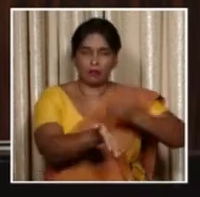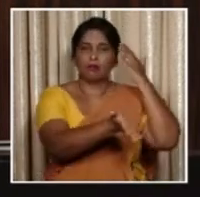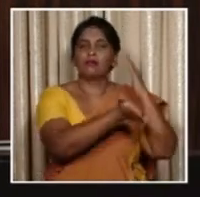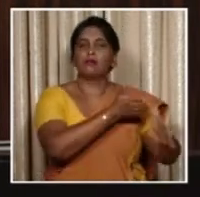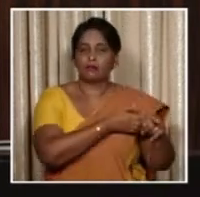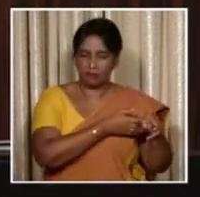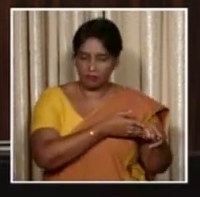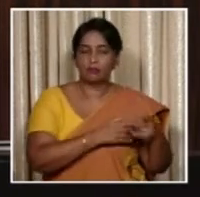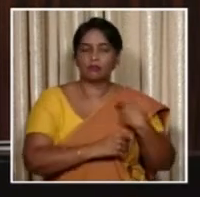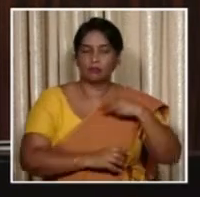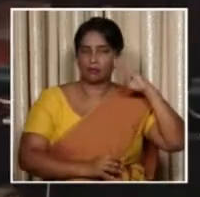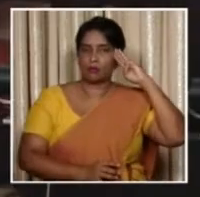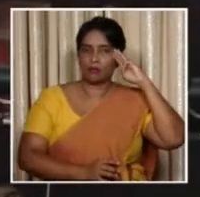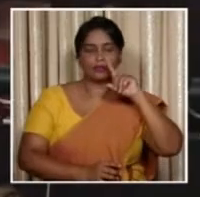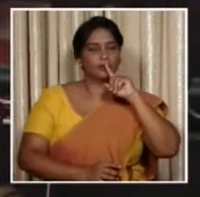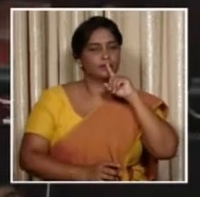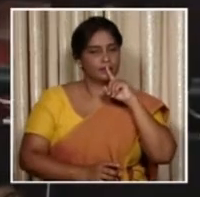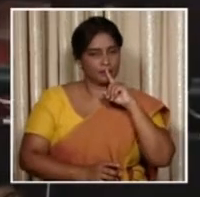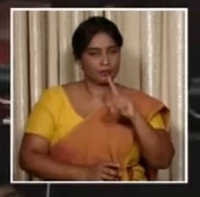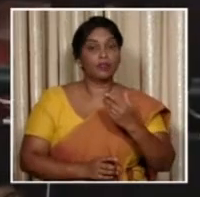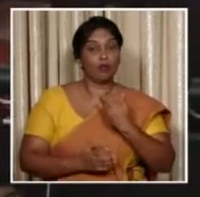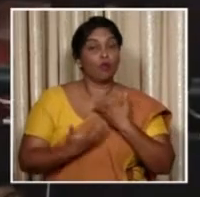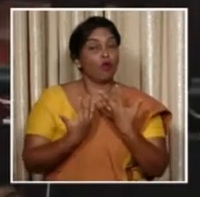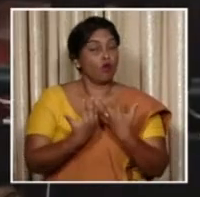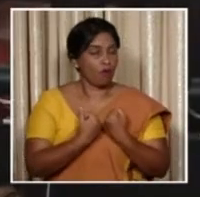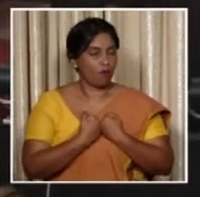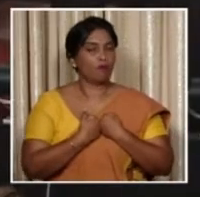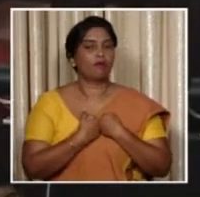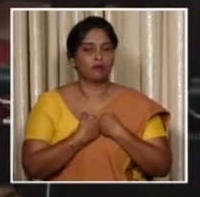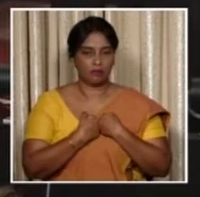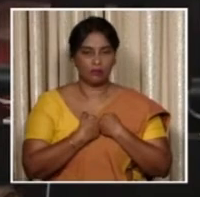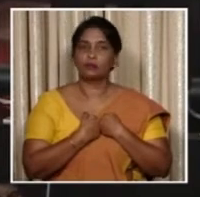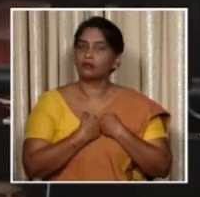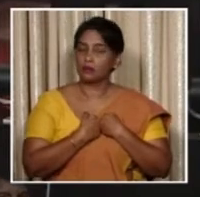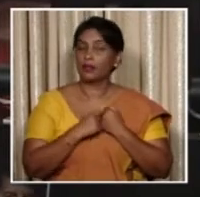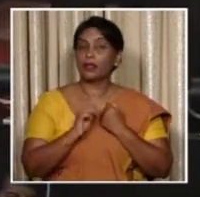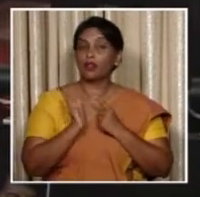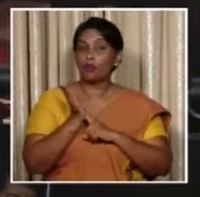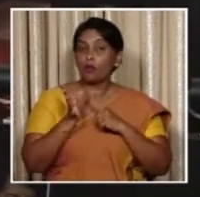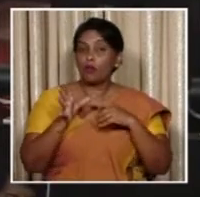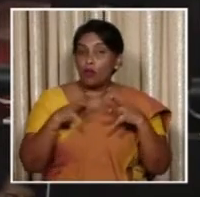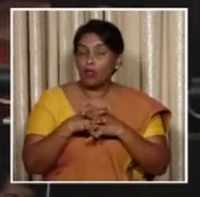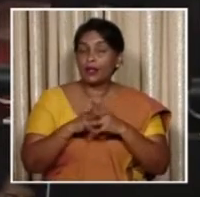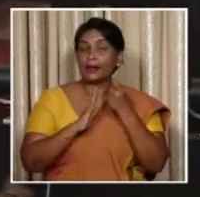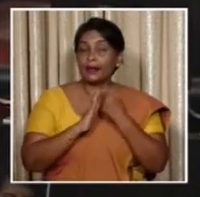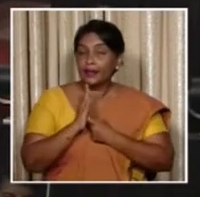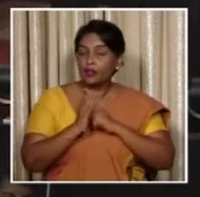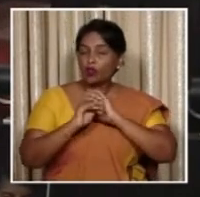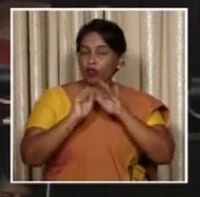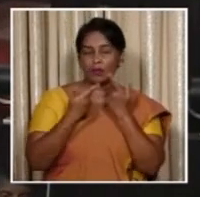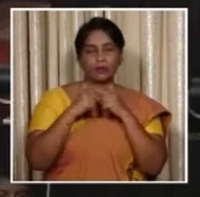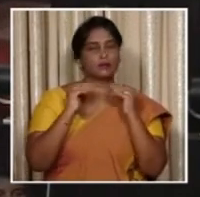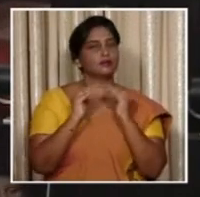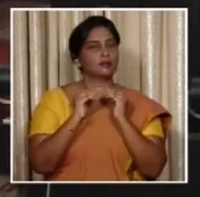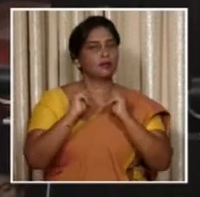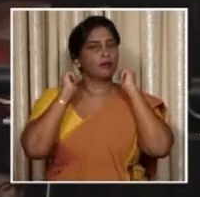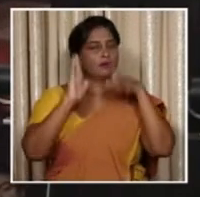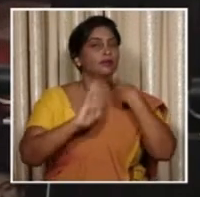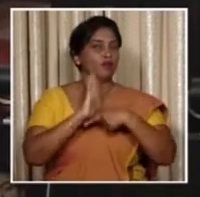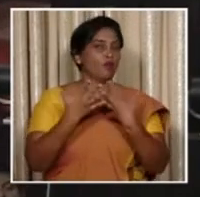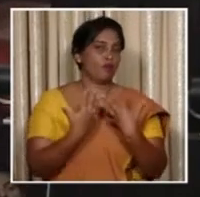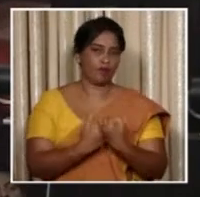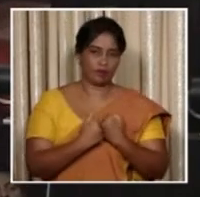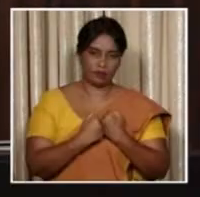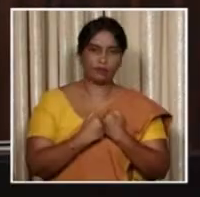කරන බවටත් අපි ඔබට සාතිකයක් දෙනවා. අපිට අවශ්‍යයි නීතිය යුක්තිය සාධාරණත්වයේ ඉටු වෙන රාජ්‍යයක් අපිට